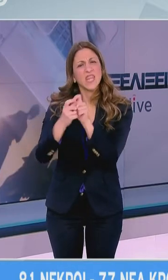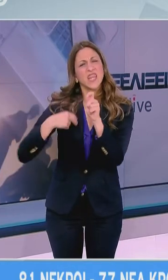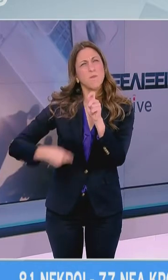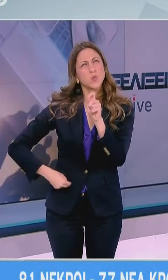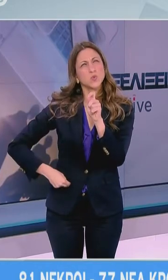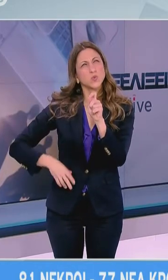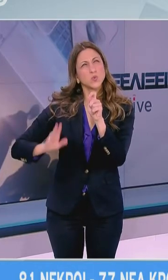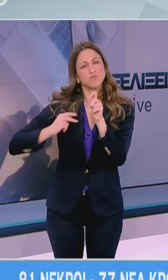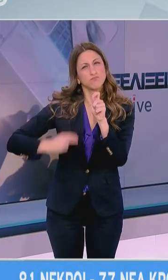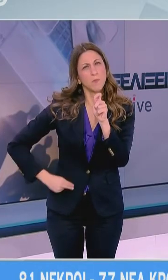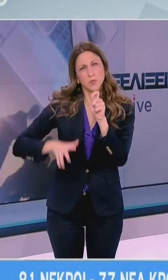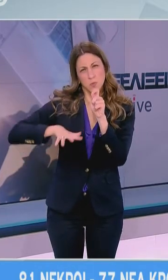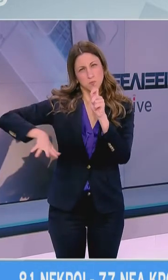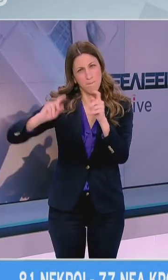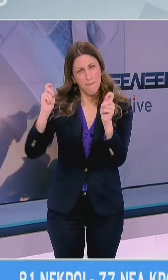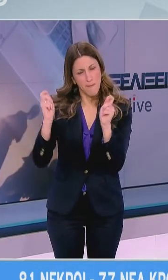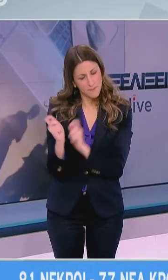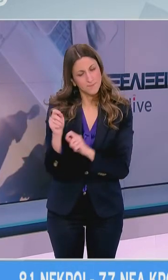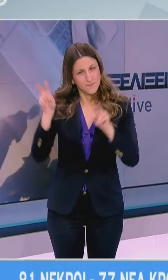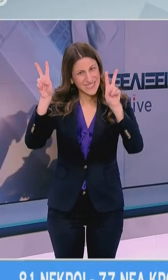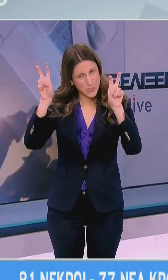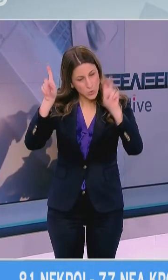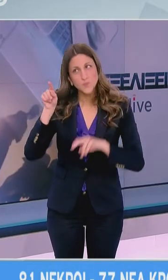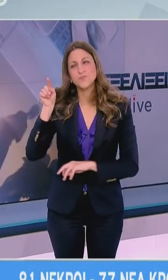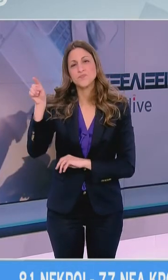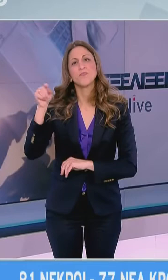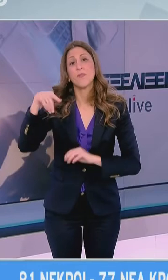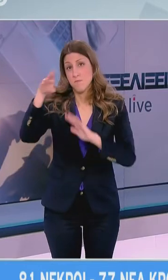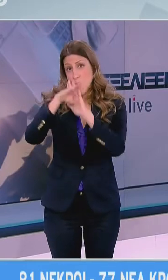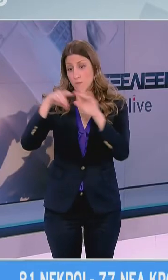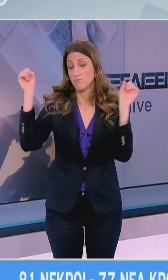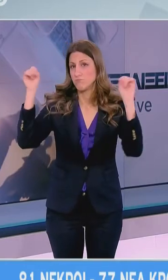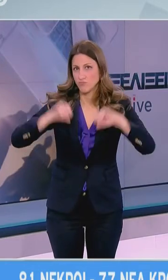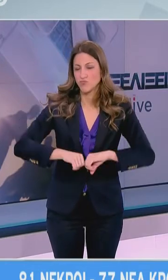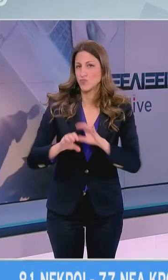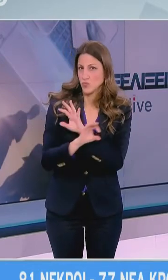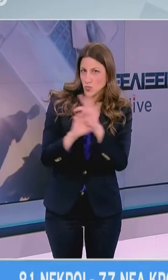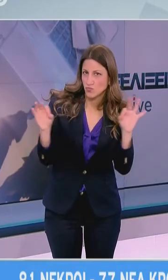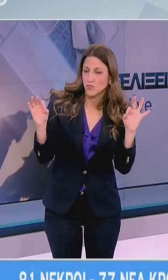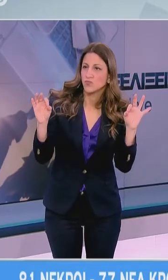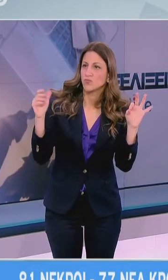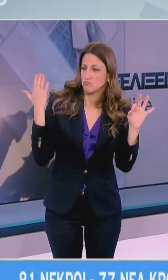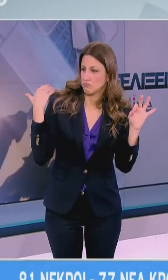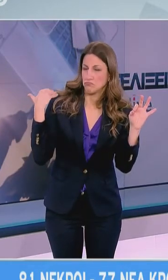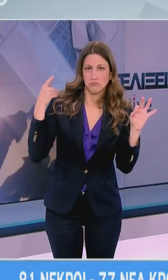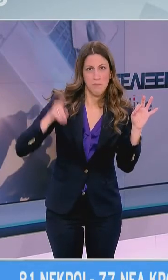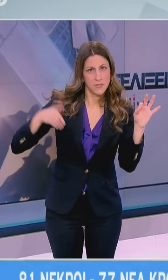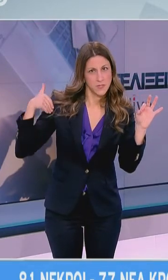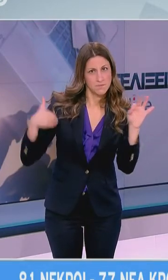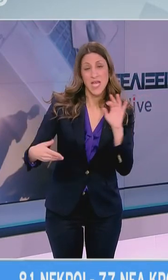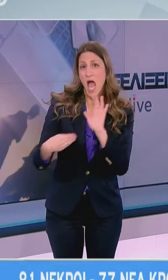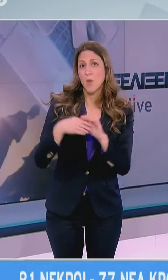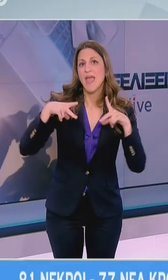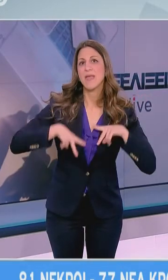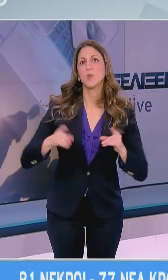μεταρρύθμιση του δημόσιου τομέα. Το πρόγραμμα αυτό εγκρίθηκε πριν από λίγες ημέρες και εκδόθηκε